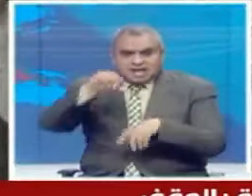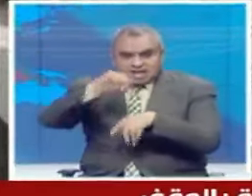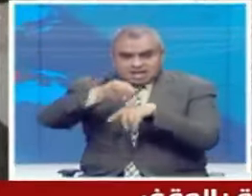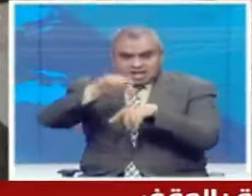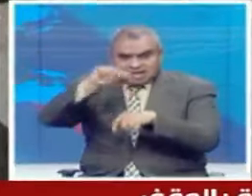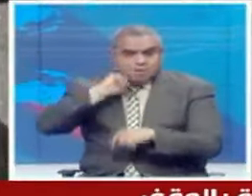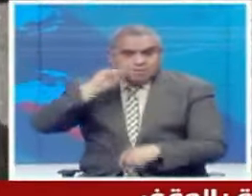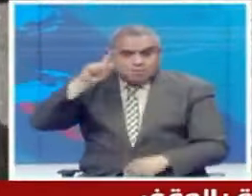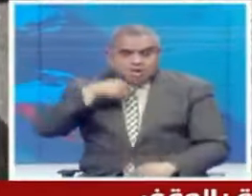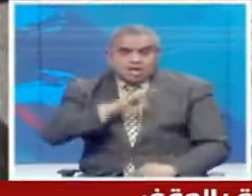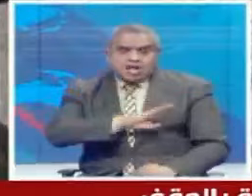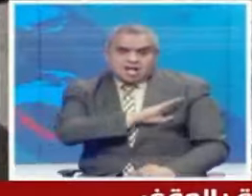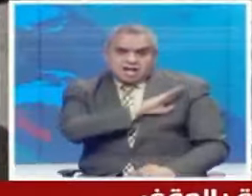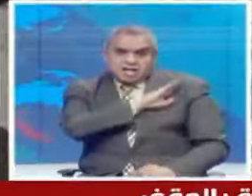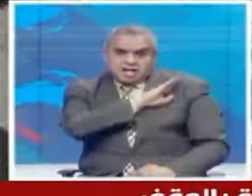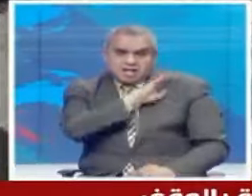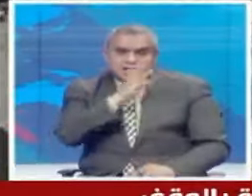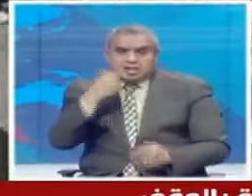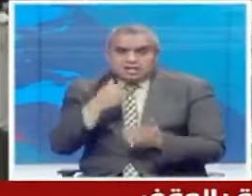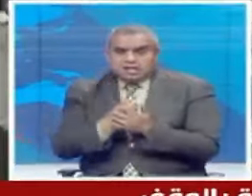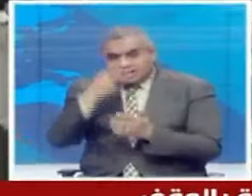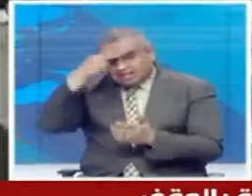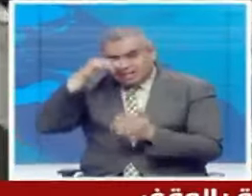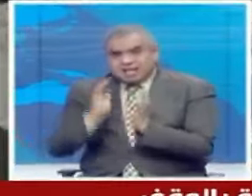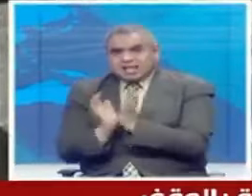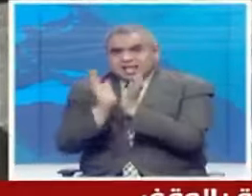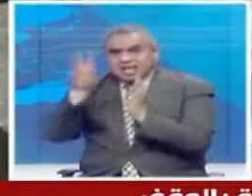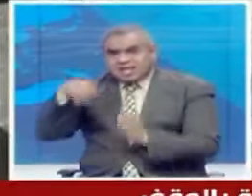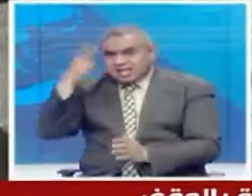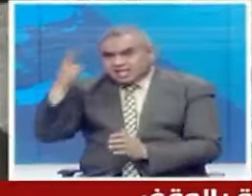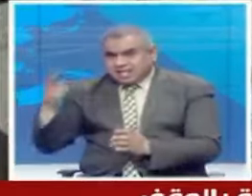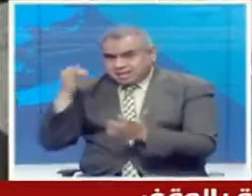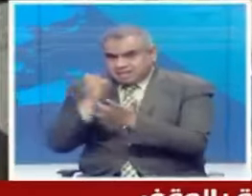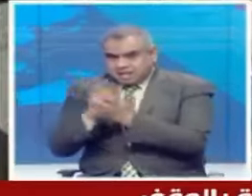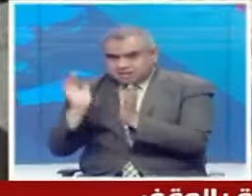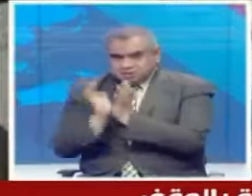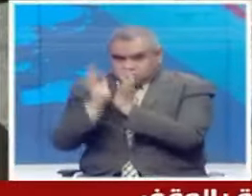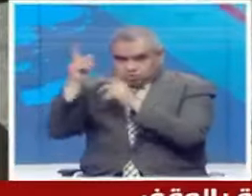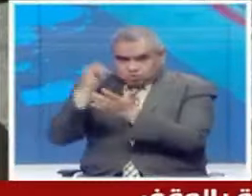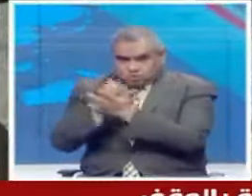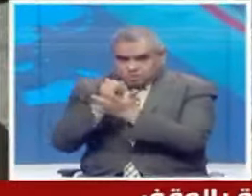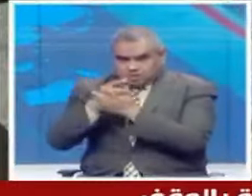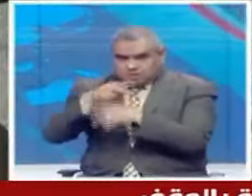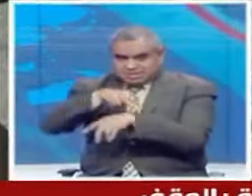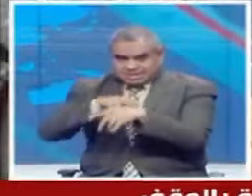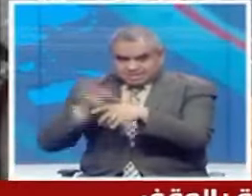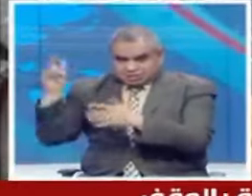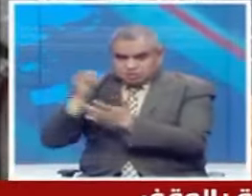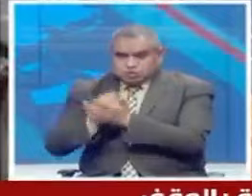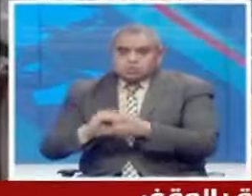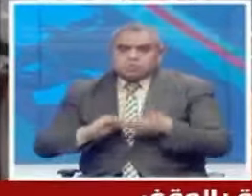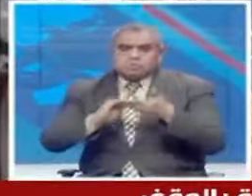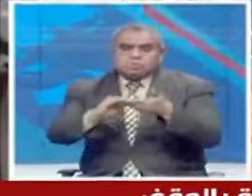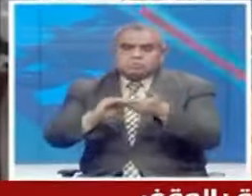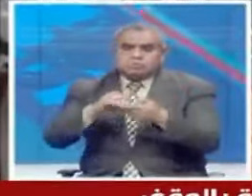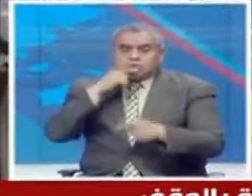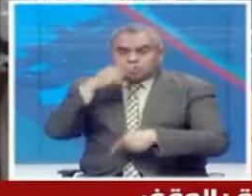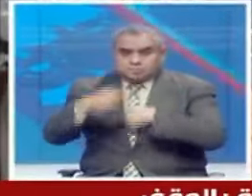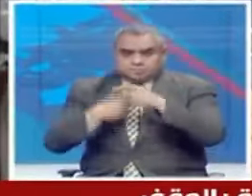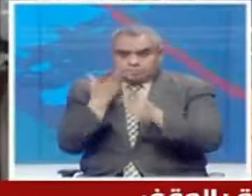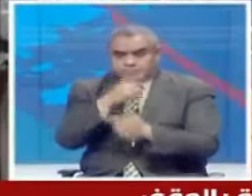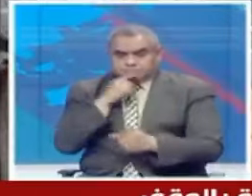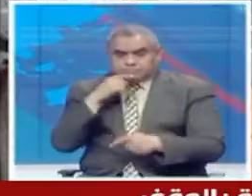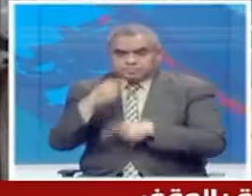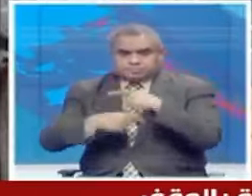استجابة فورية من الهيئة القبطية الإنجيلية والتحالف الوطني بالعمل في محافظة الإسماعيلية. بهذه الجهود